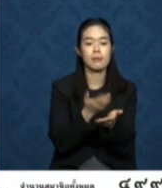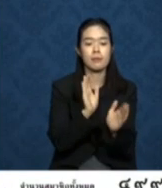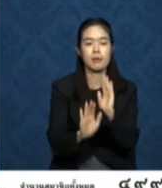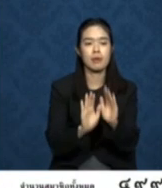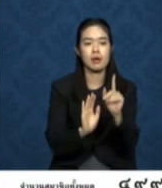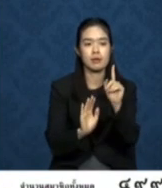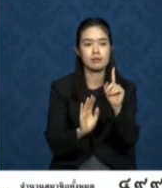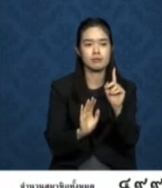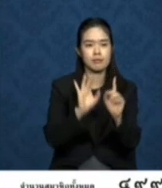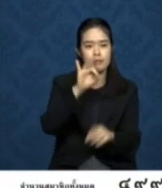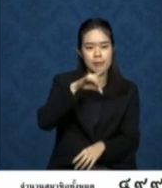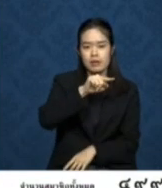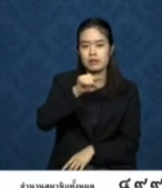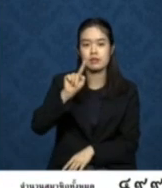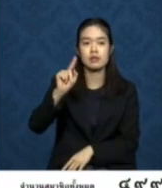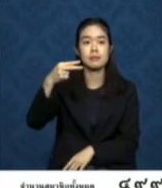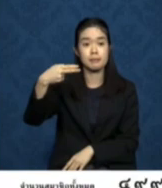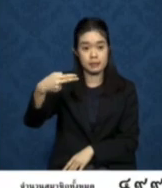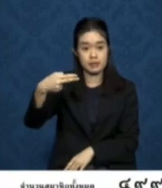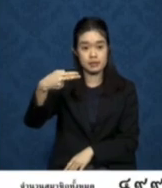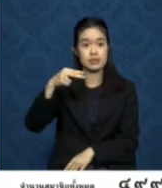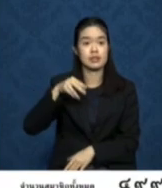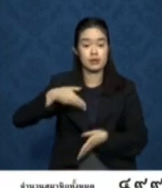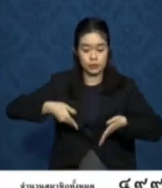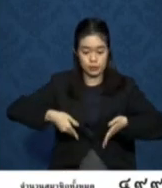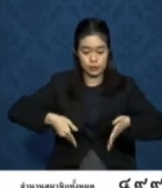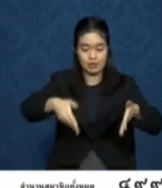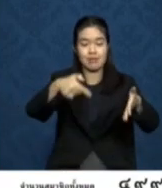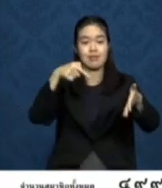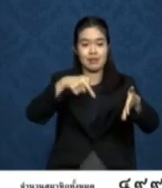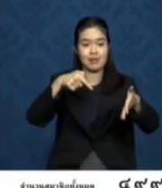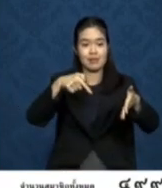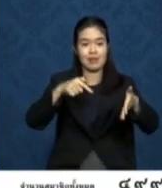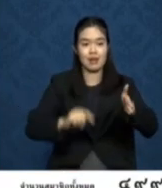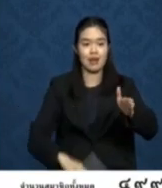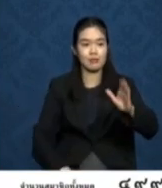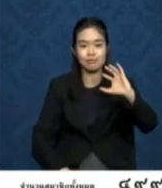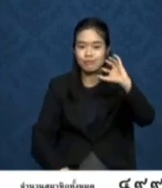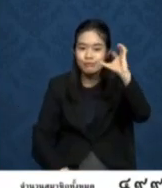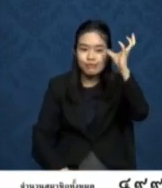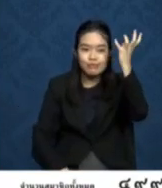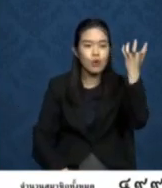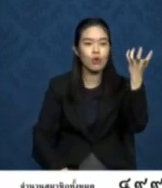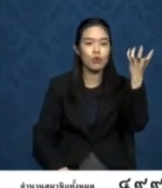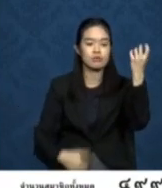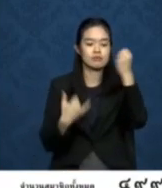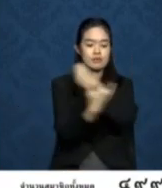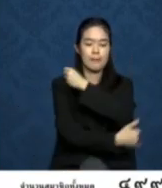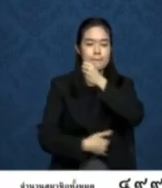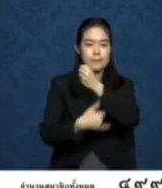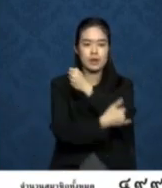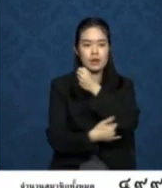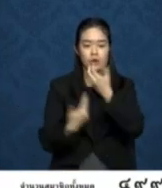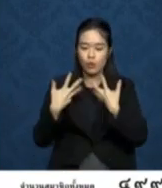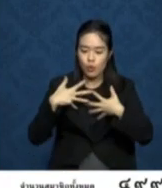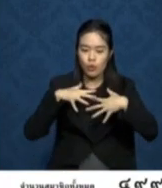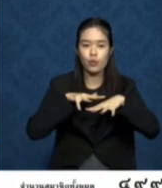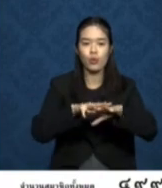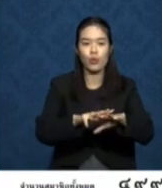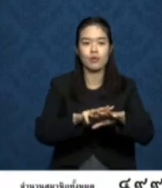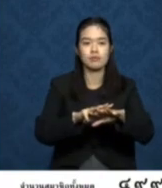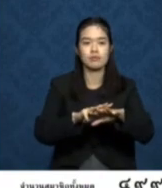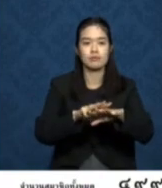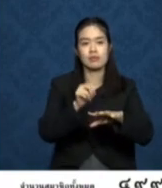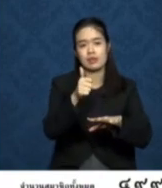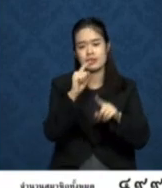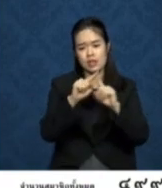ซึ่แมน้ของเป็แนำนานาชาตครัเป็แน้สากลที่ใช้รวมกระหางนานาประเทศการที่มีกลมคนมาอาสัยอยู่และเรี